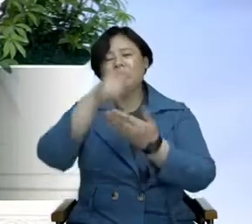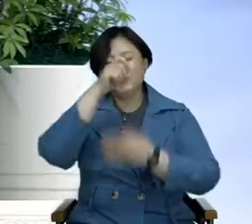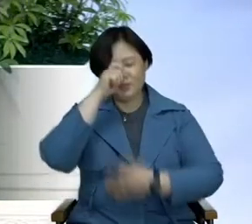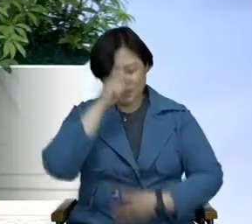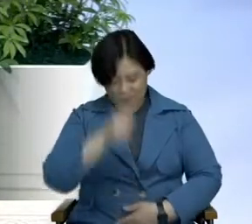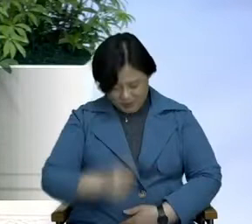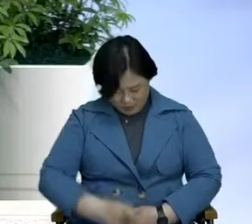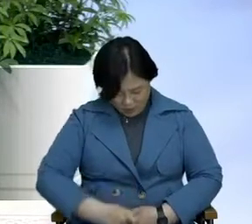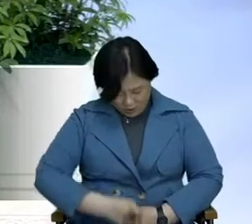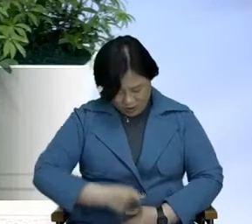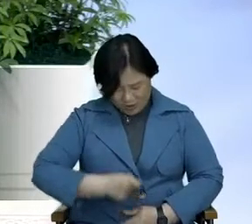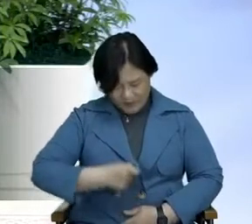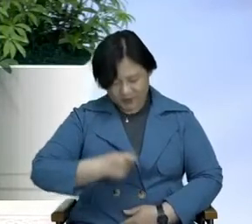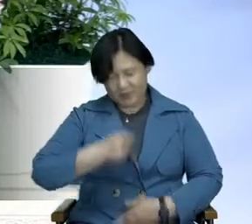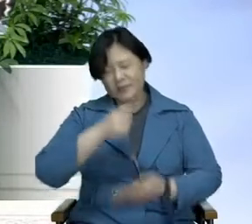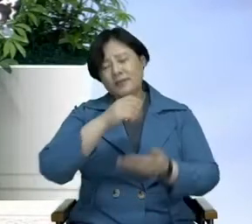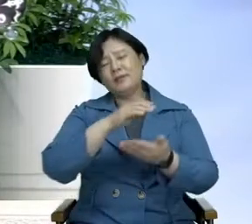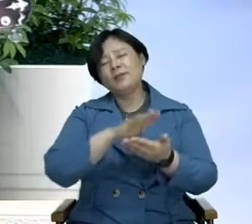주님은